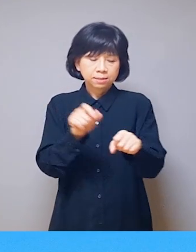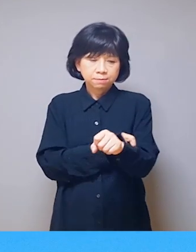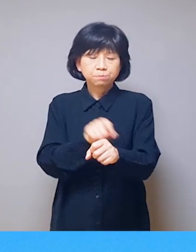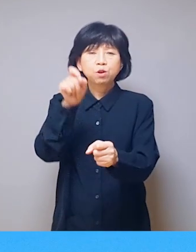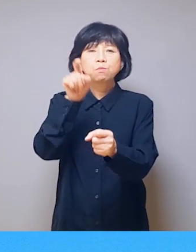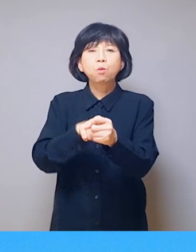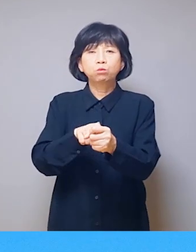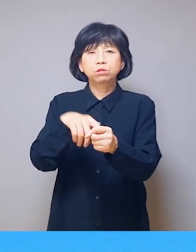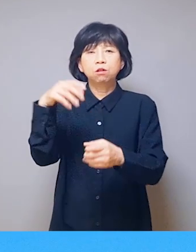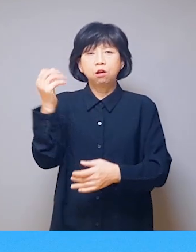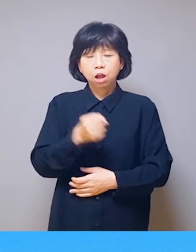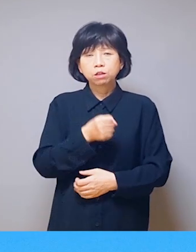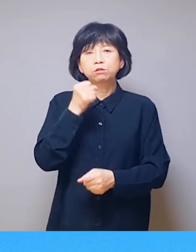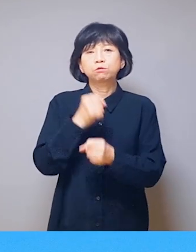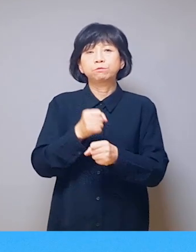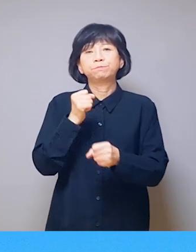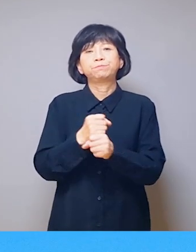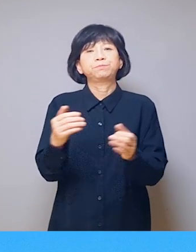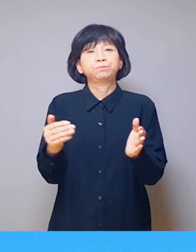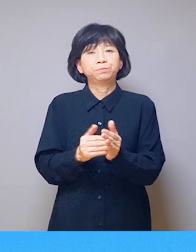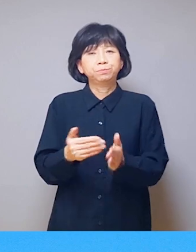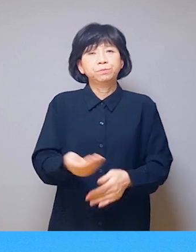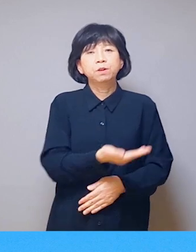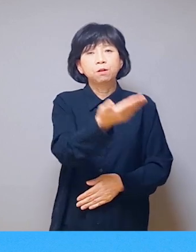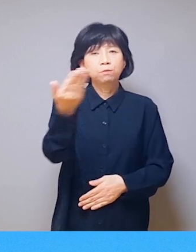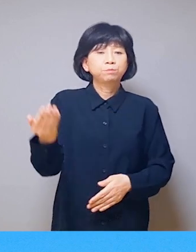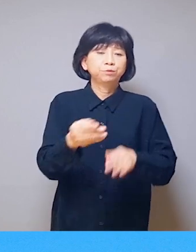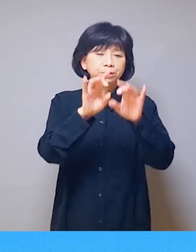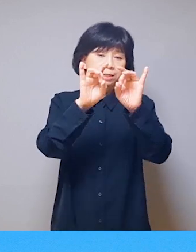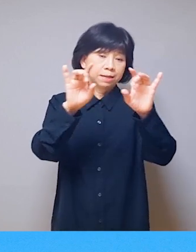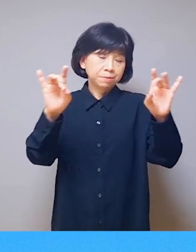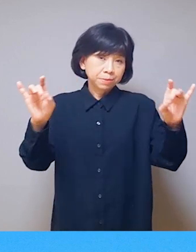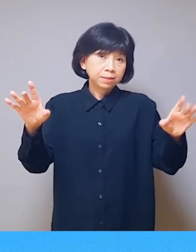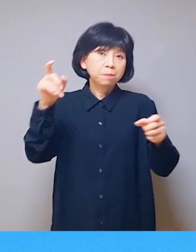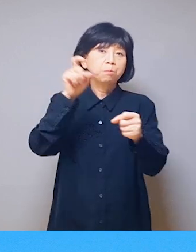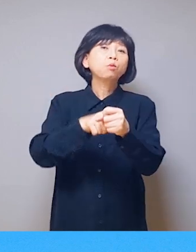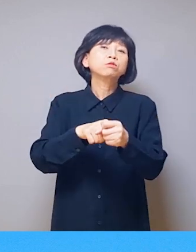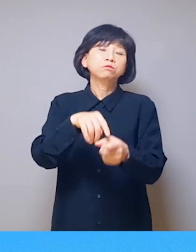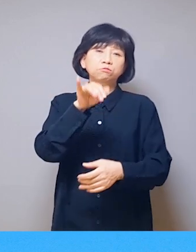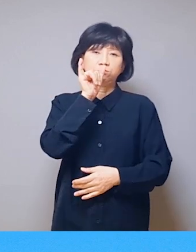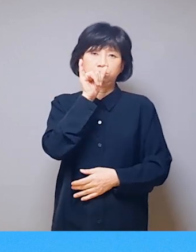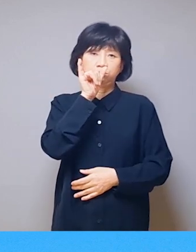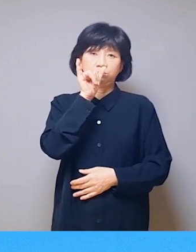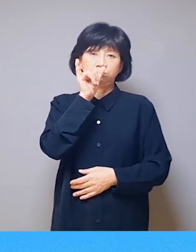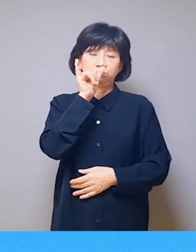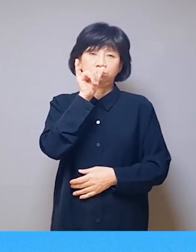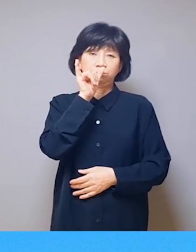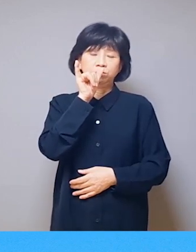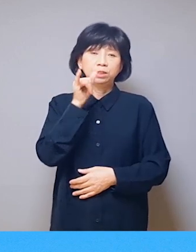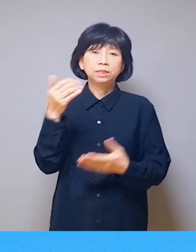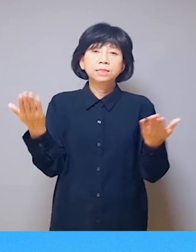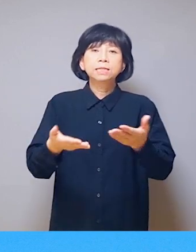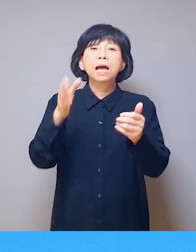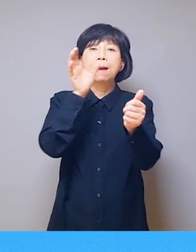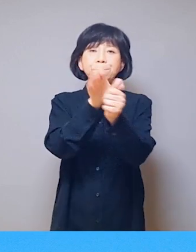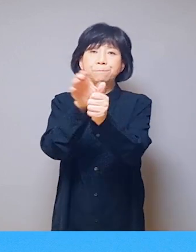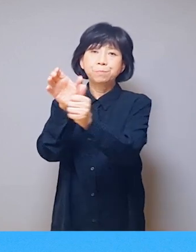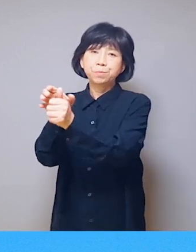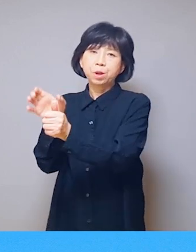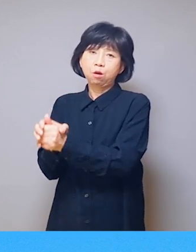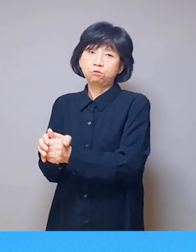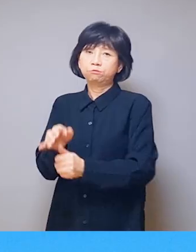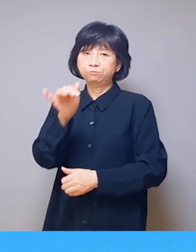지으셨습니다. 오늘 이 시간에 계신 여러분들 한 분 한 분 하나님의 고유한 목적이, 하나님께서 우리에게 주신 고유한 사명이 있는